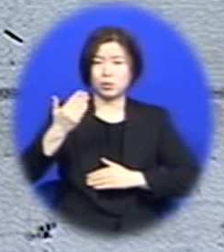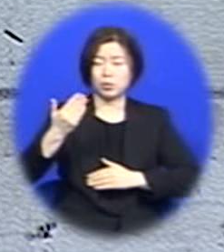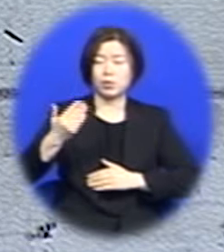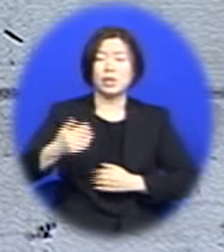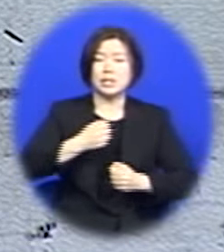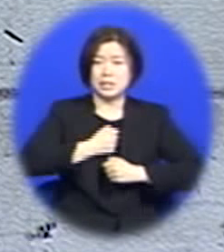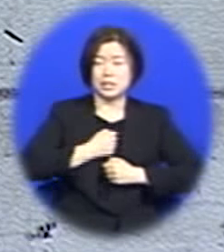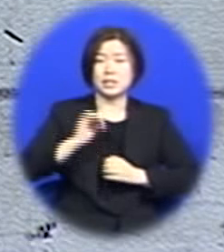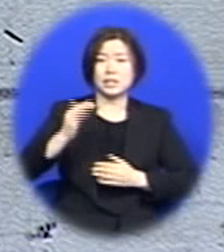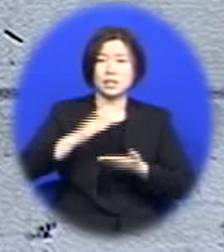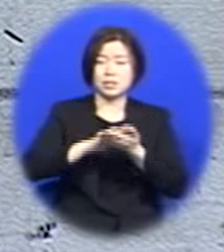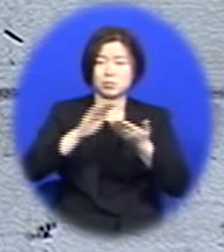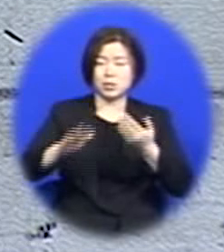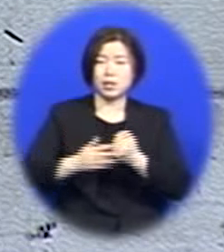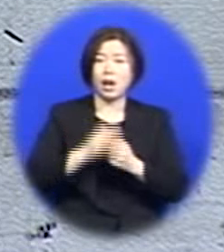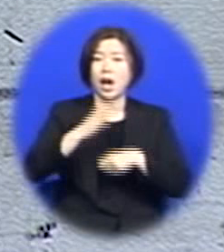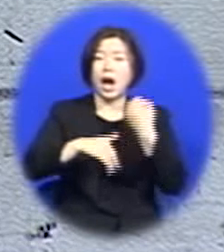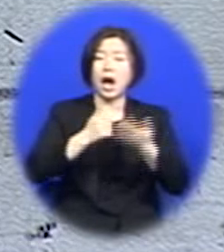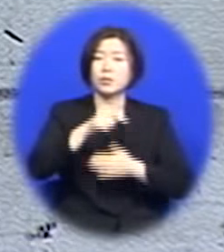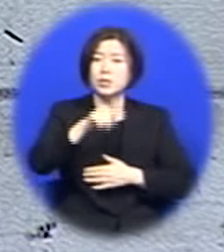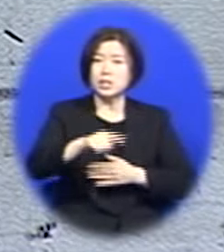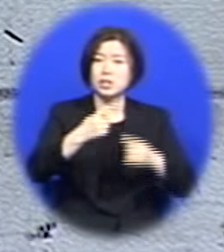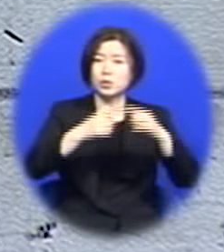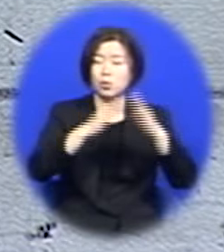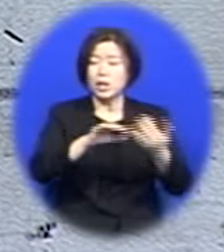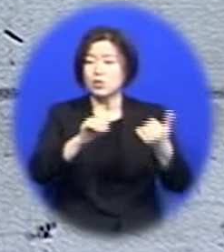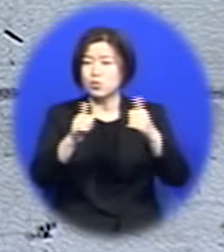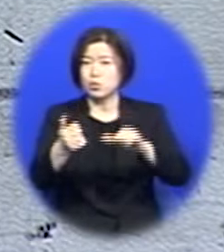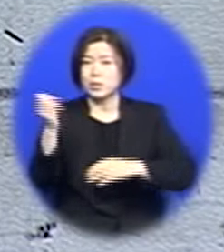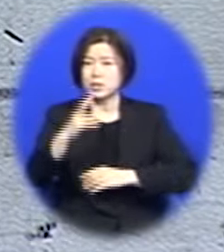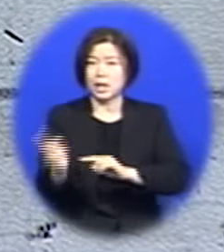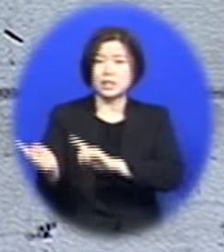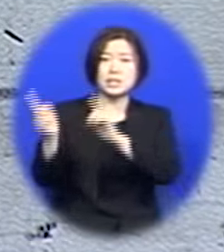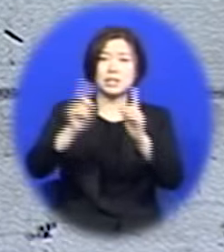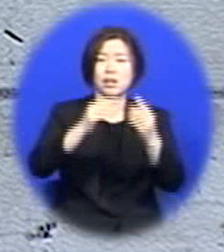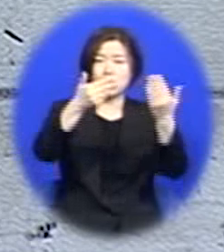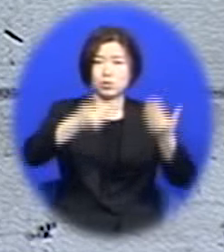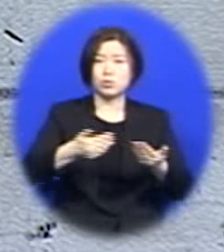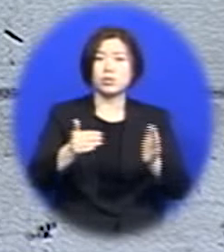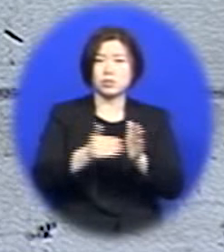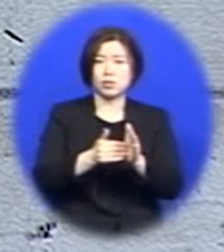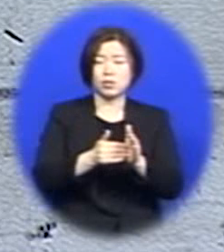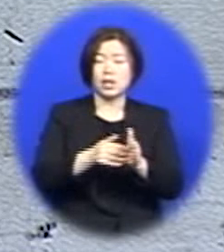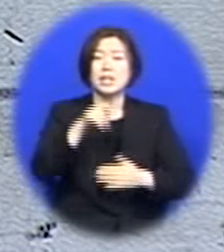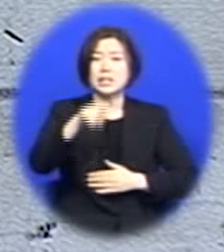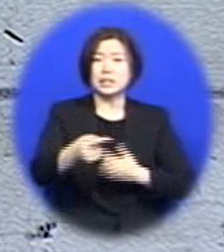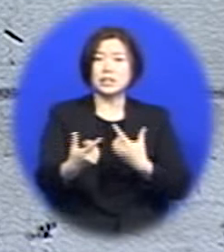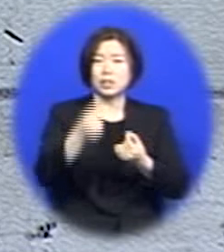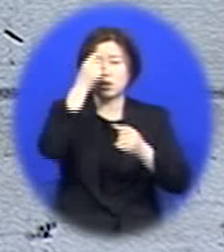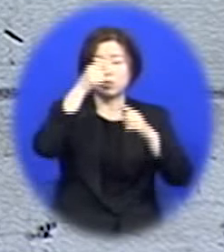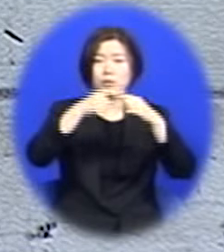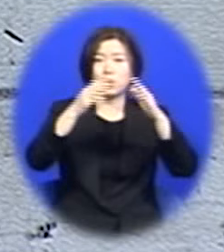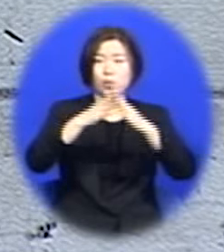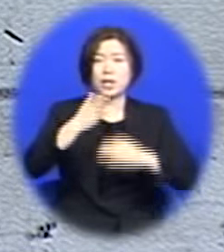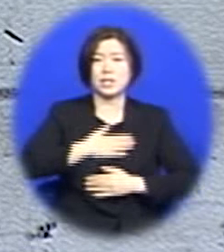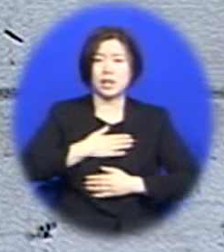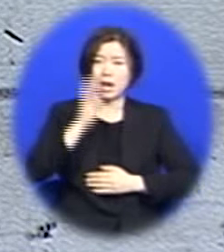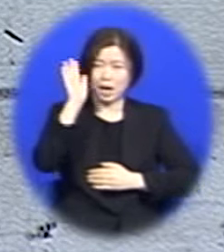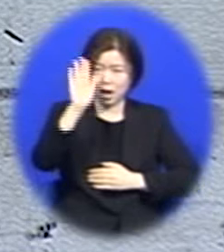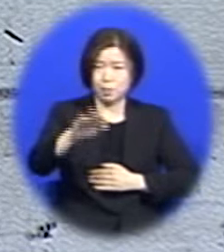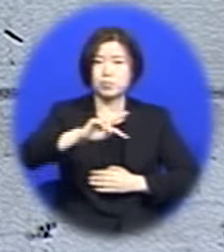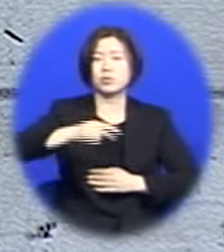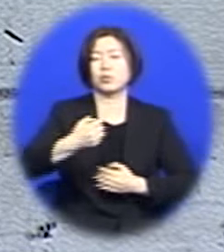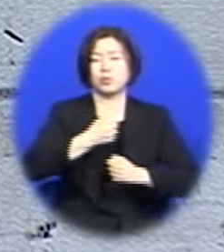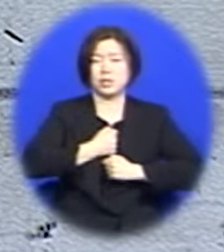지키겠습니다. 하나님, 이 교회를 죽음에서 다시 살리셨는데, 하나님, 그런 교회를 제가 지키겠습니다. 그